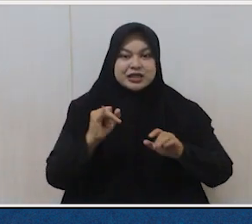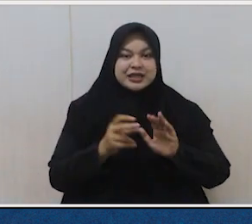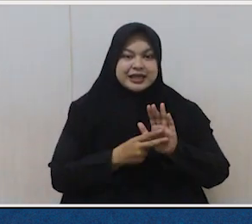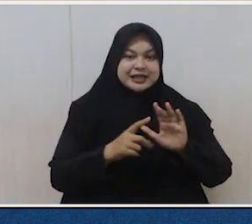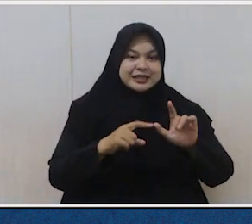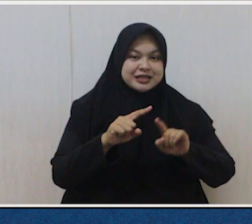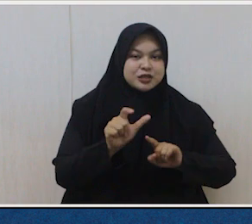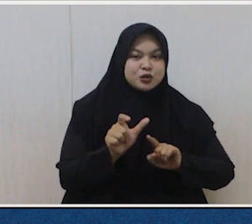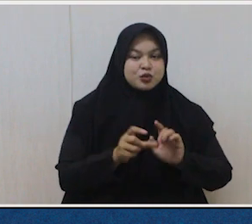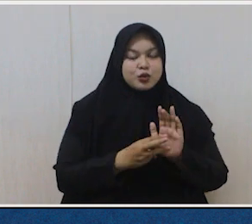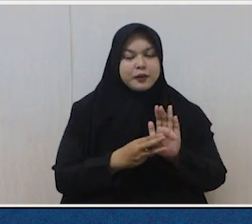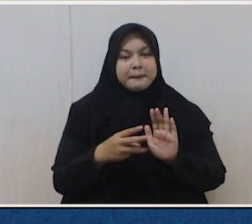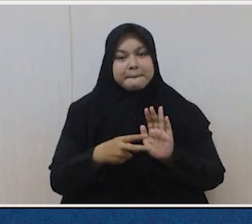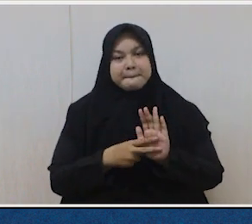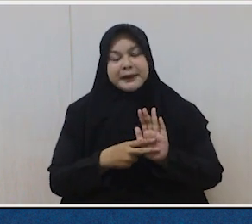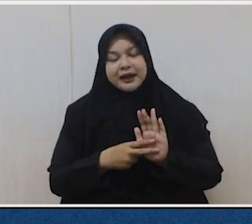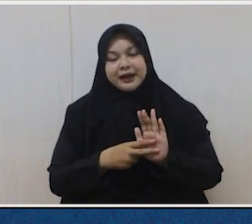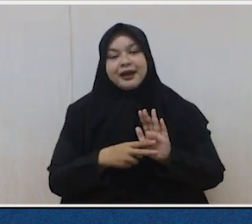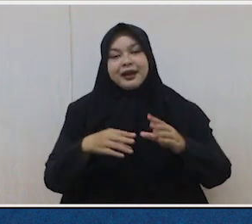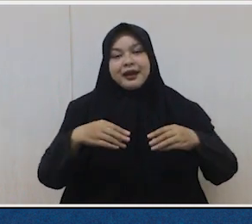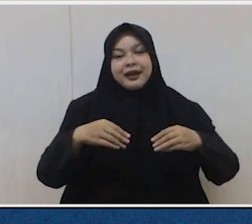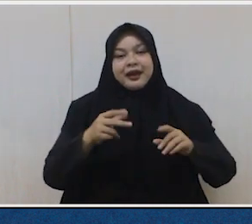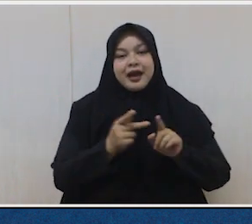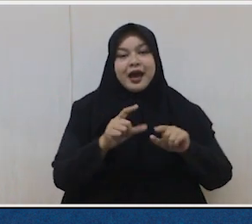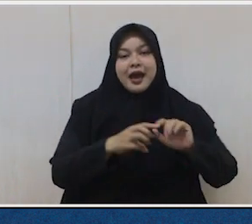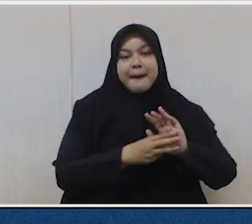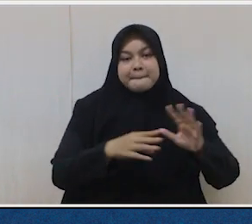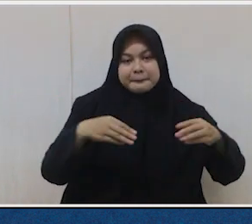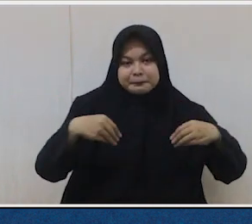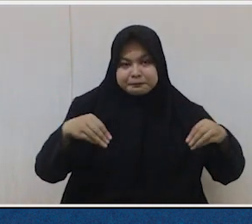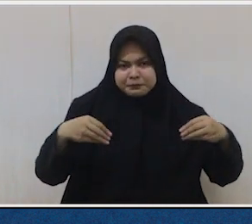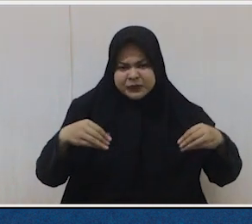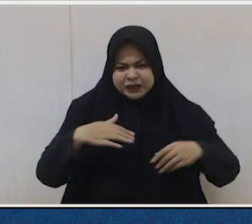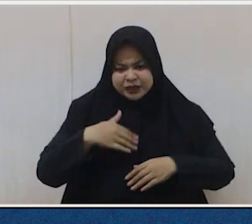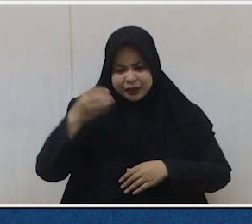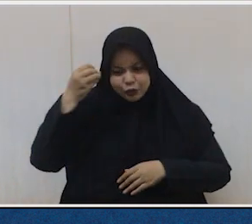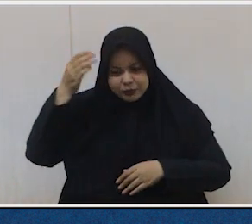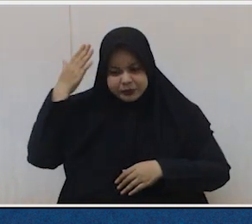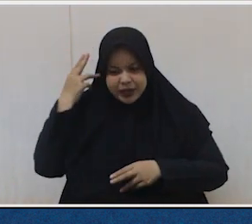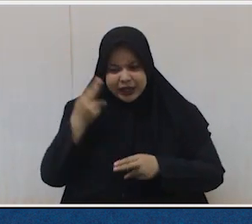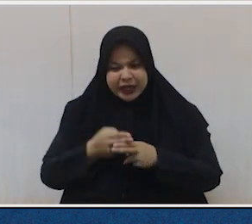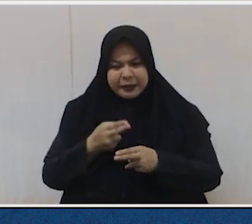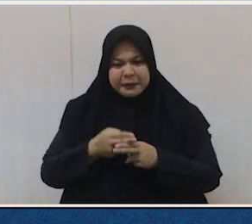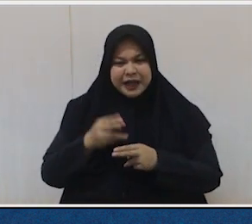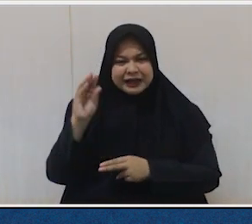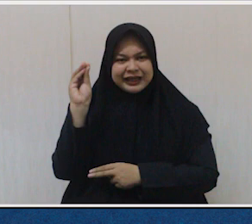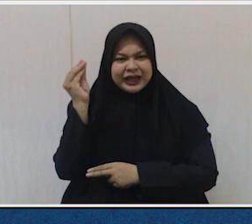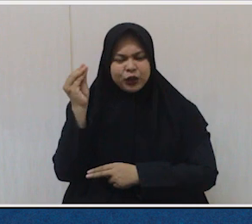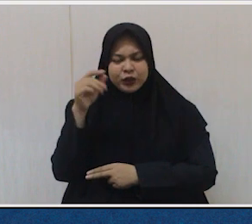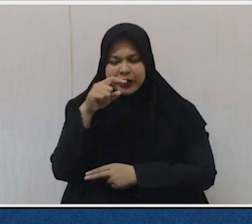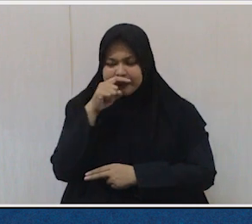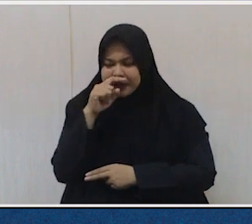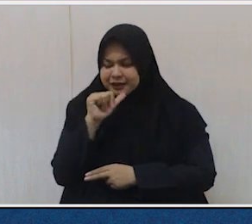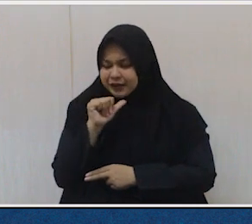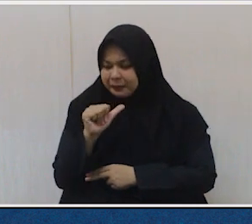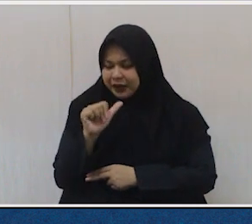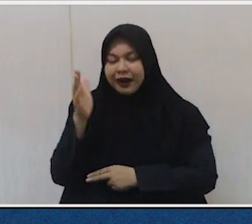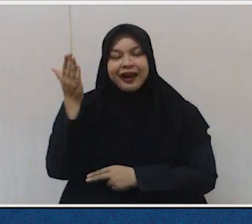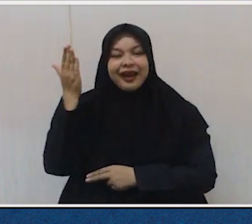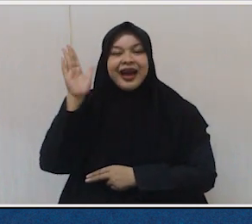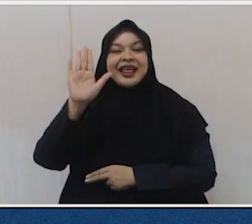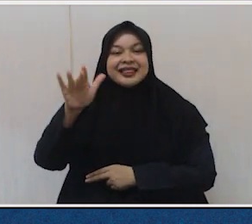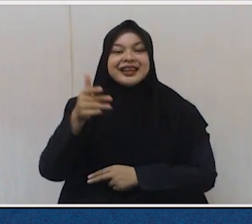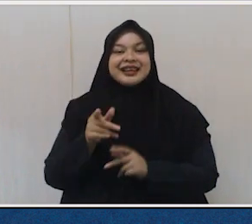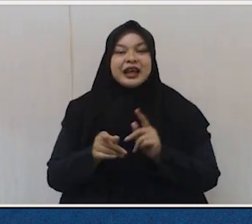itu ah tadi ingat tapi saya lupa nama direkturnya sekarang Pak Nantilah kalau